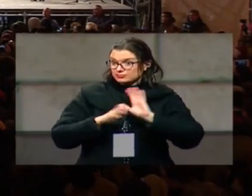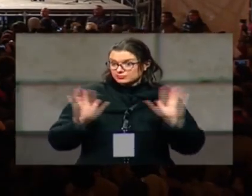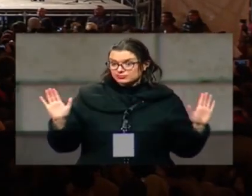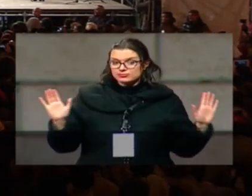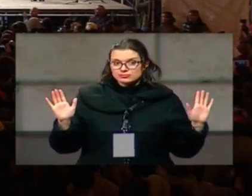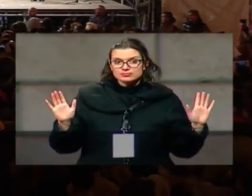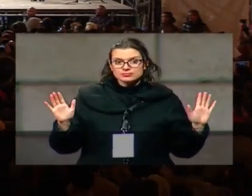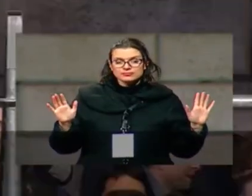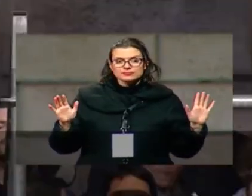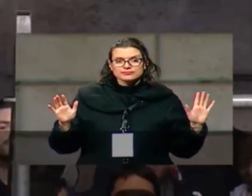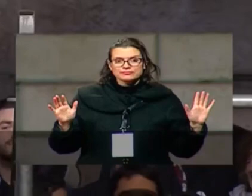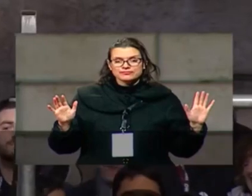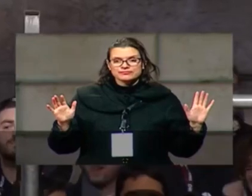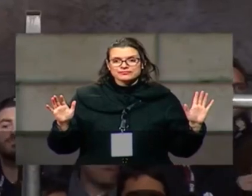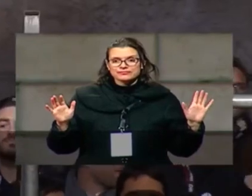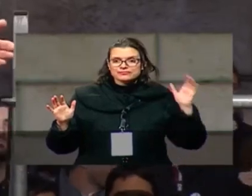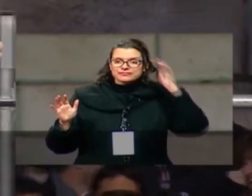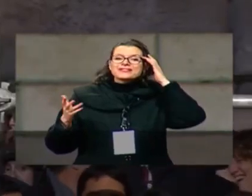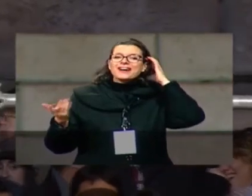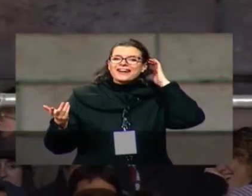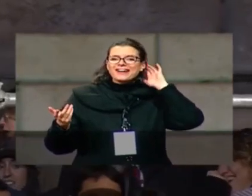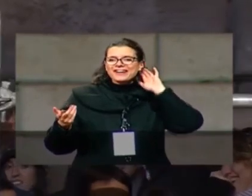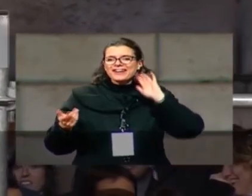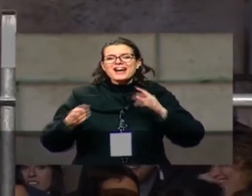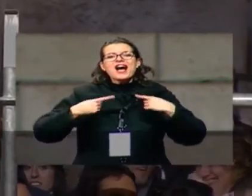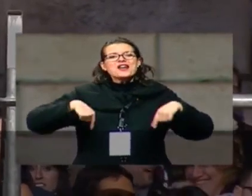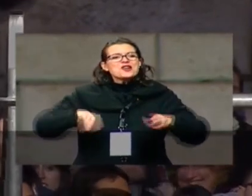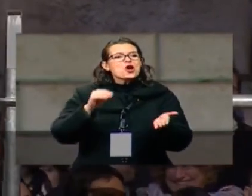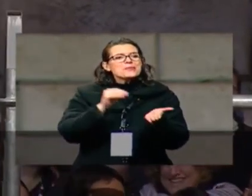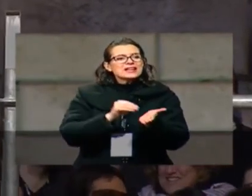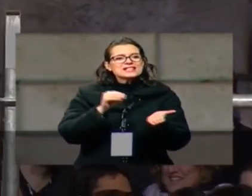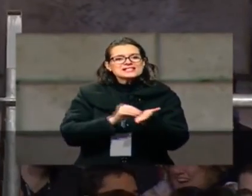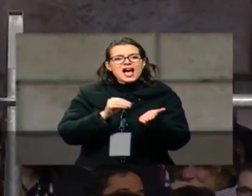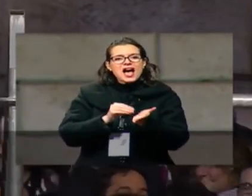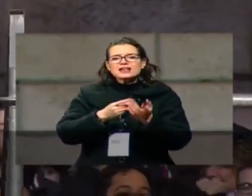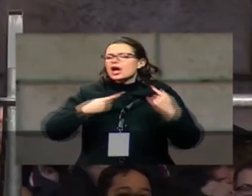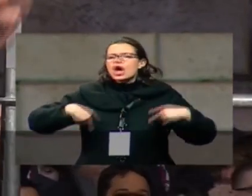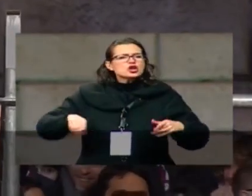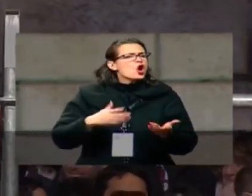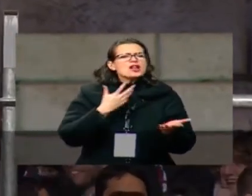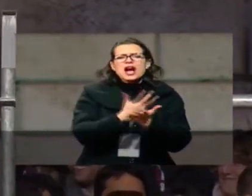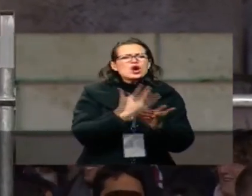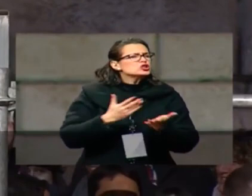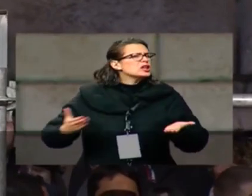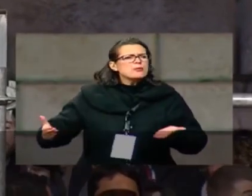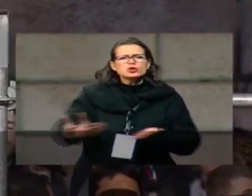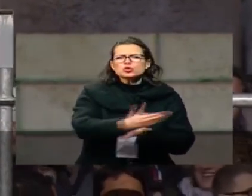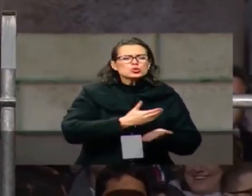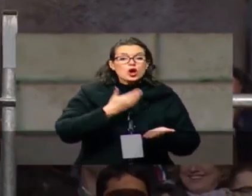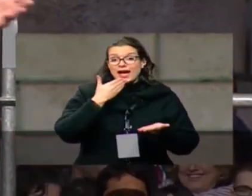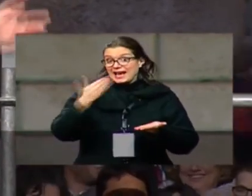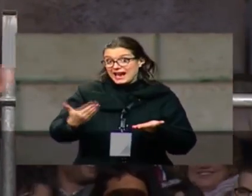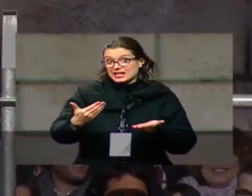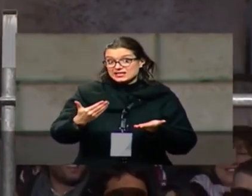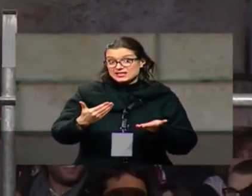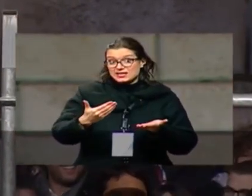Dr molto e siamo qua che passiamo tutto viene filtrato tutto attraverso i mezzi